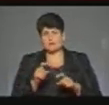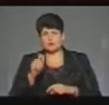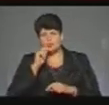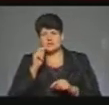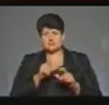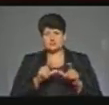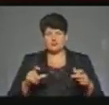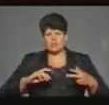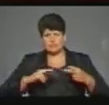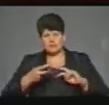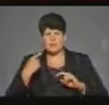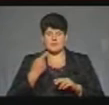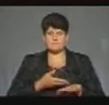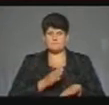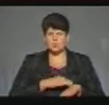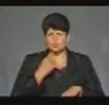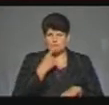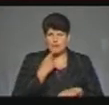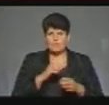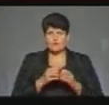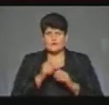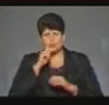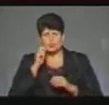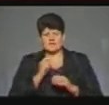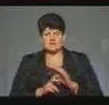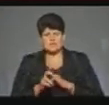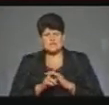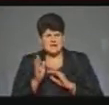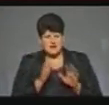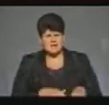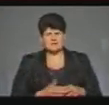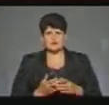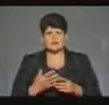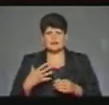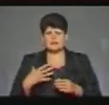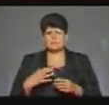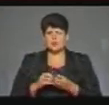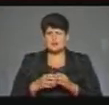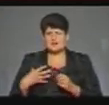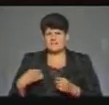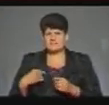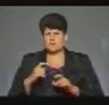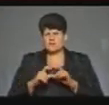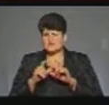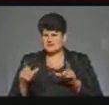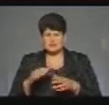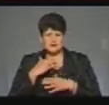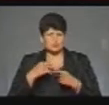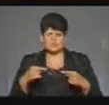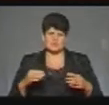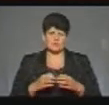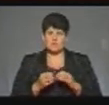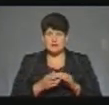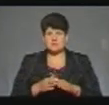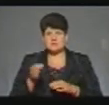школи на польські, проблеми з українською церквою, проблеми Львівського університету, ось і багато інших проблем. Зрештою,